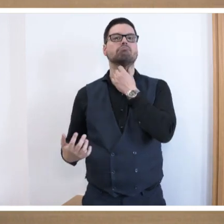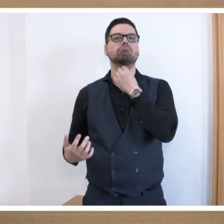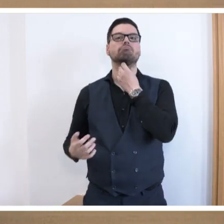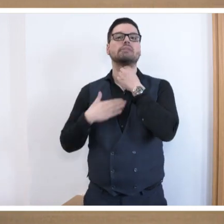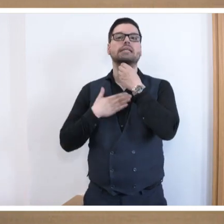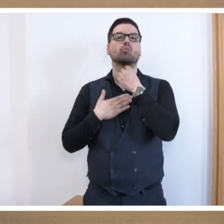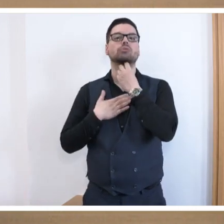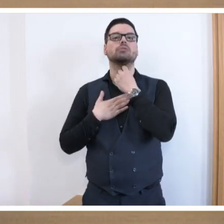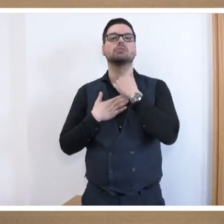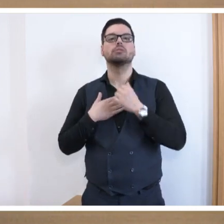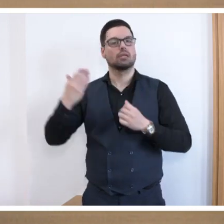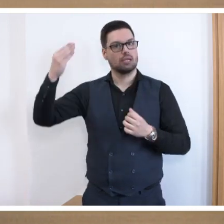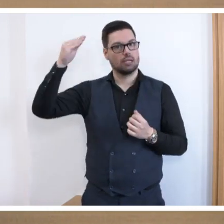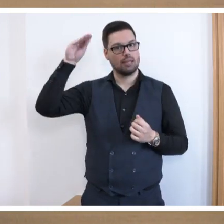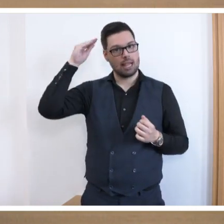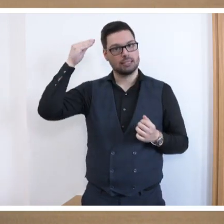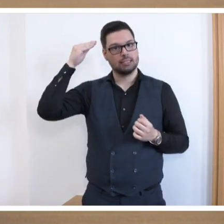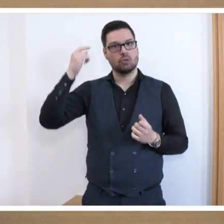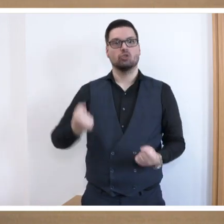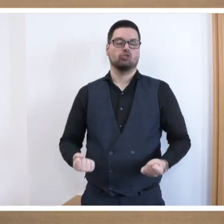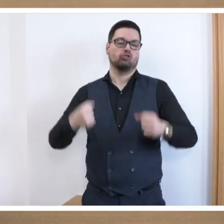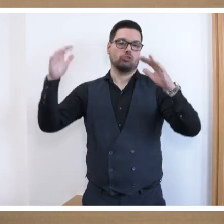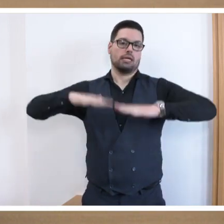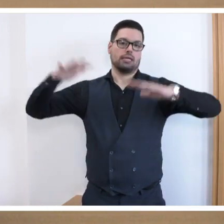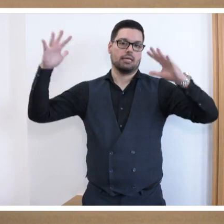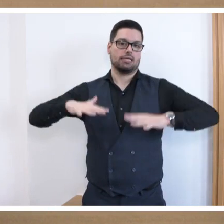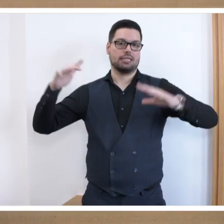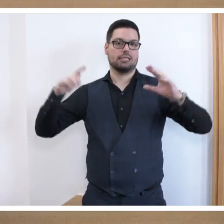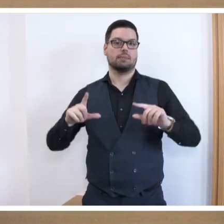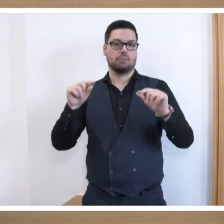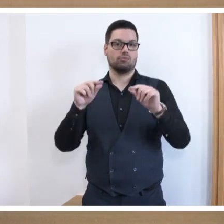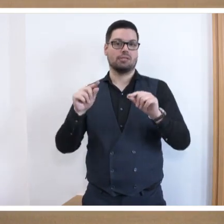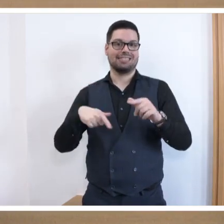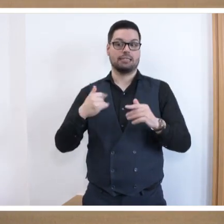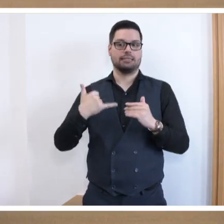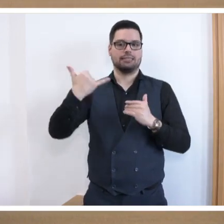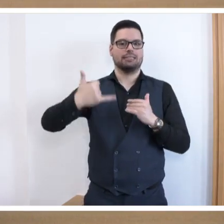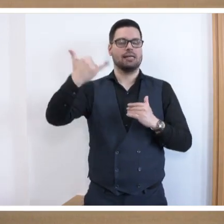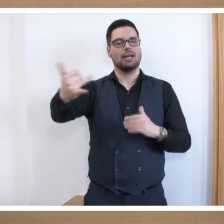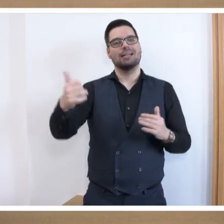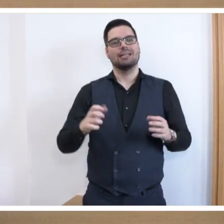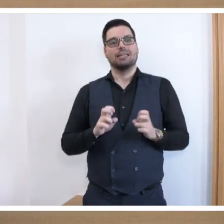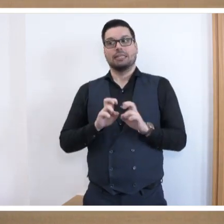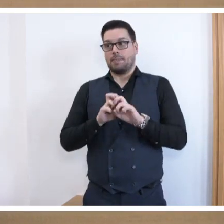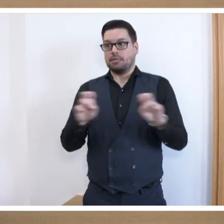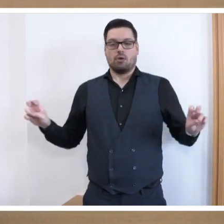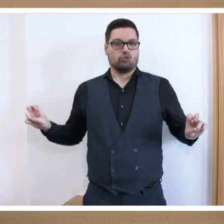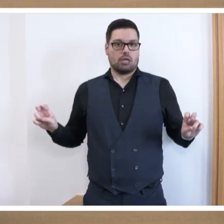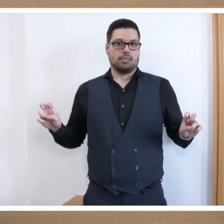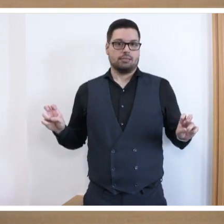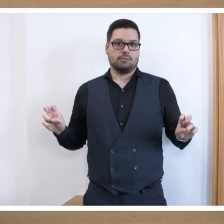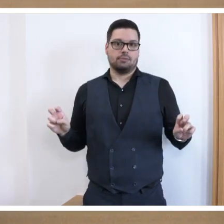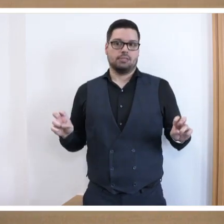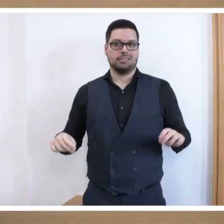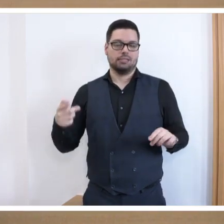uns? Lernen aus dem Starkregenereignis heißt, sich gut für die nächsten Jahre gemeinsam aufzustellen. Das kam ja eben auch